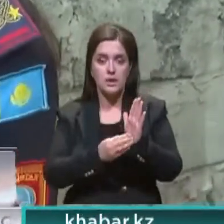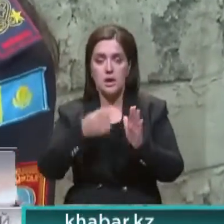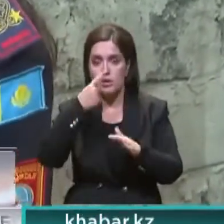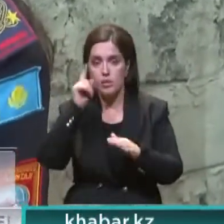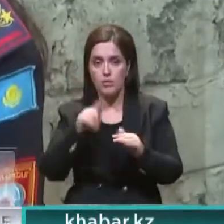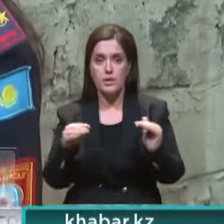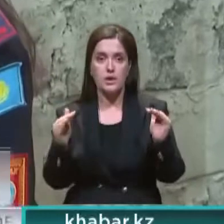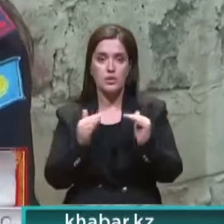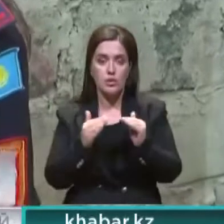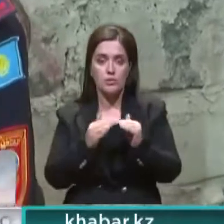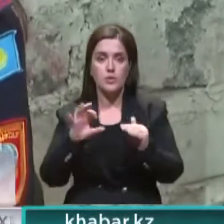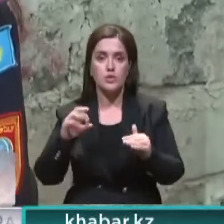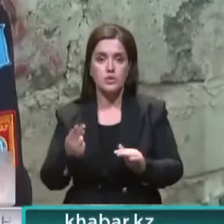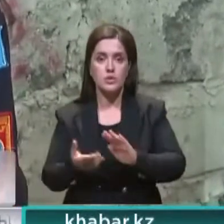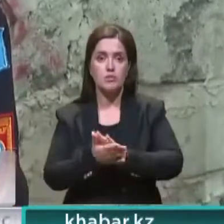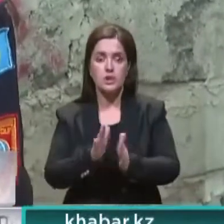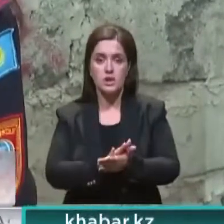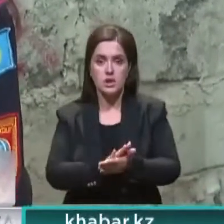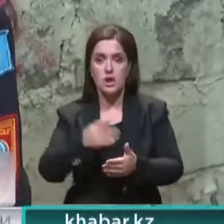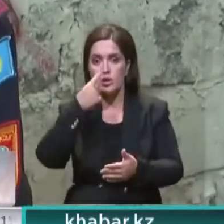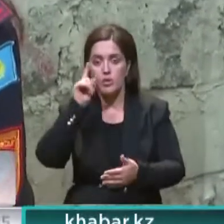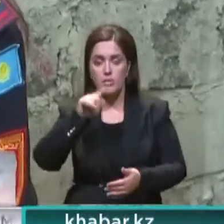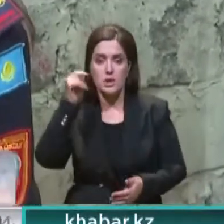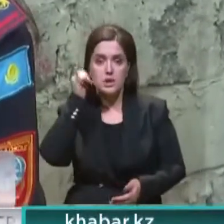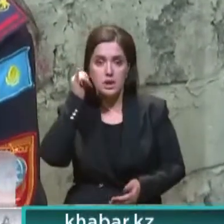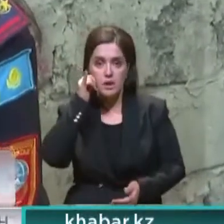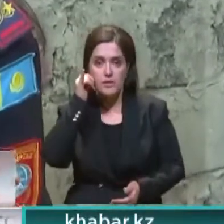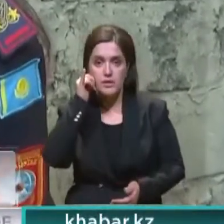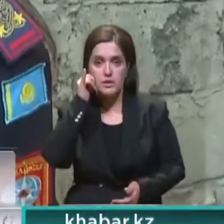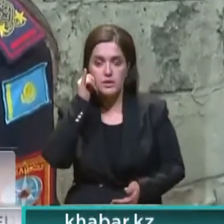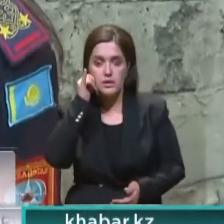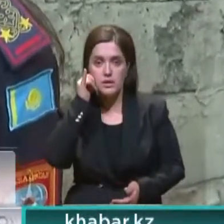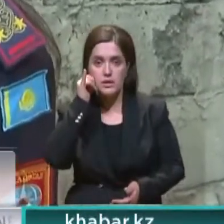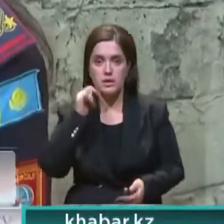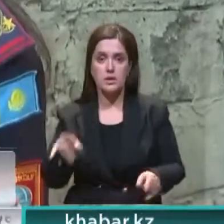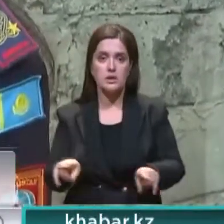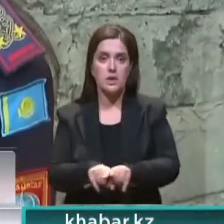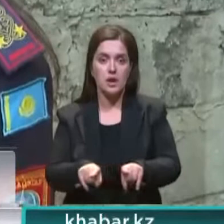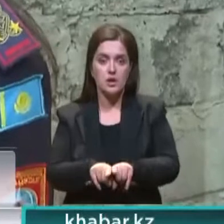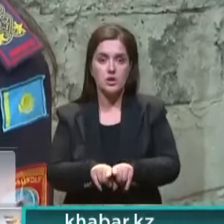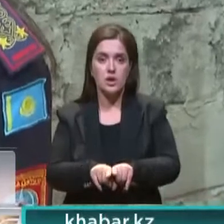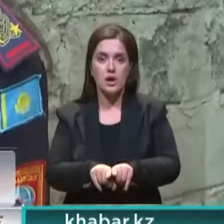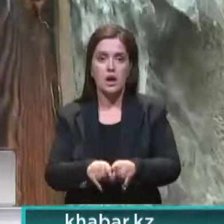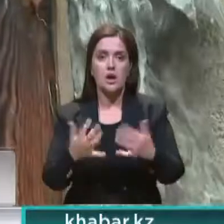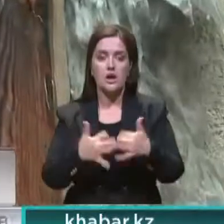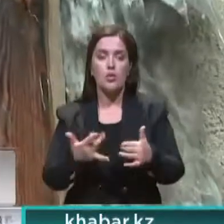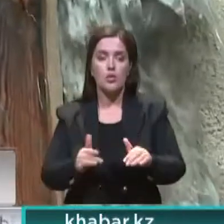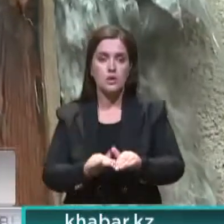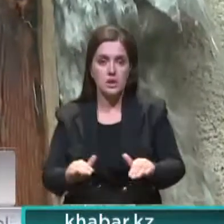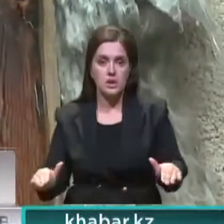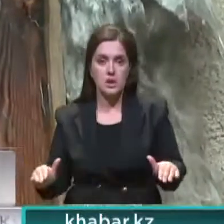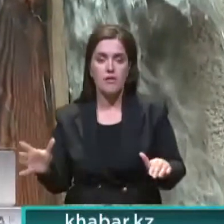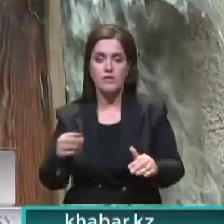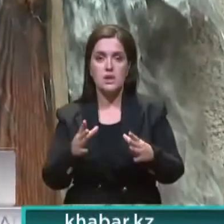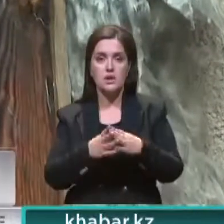дома, социальное положение, номер телефона, также количество детей. Этим семьям